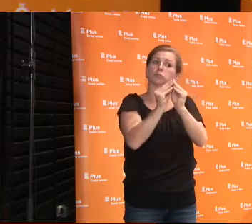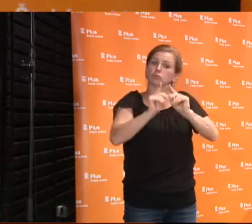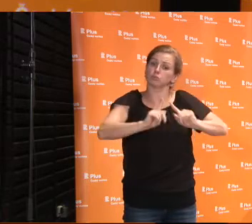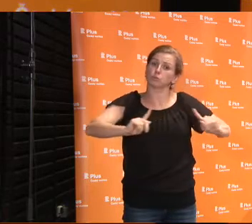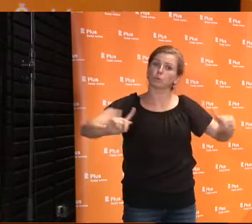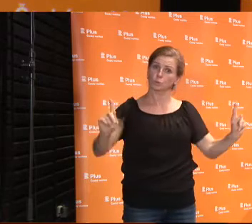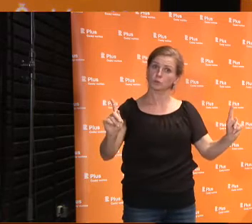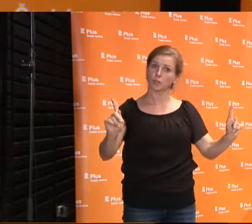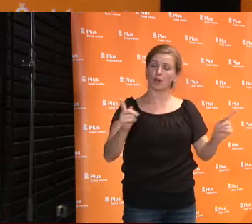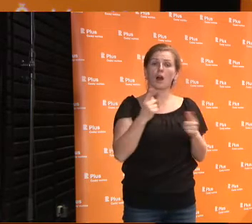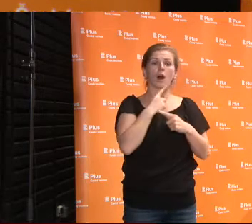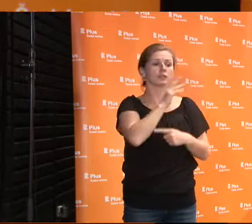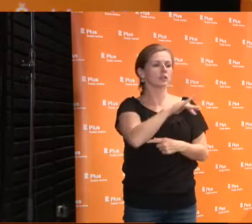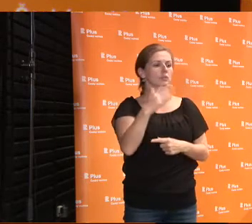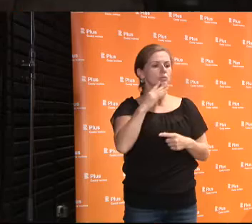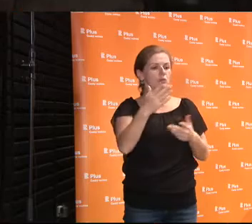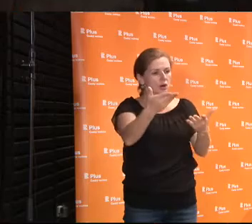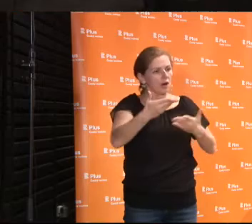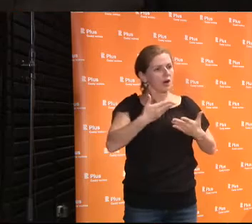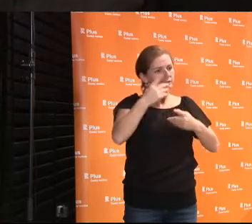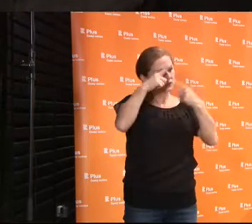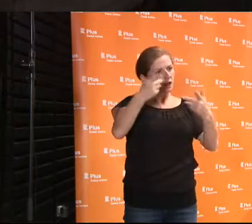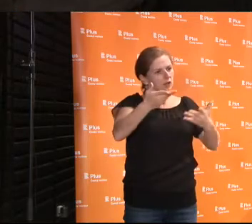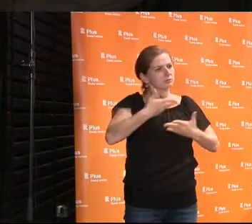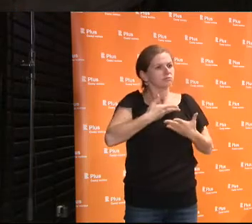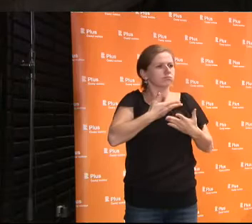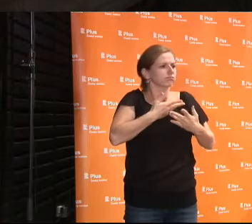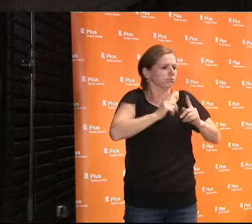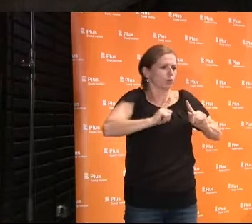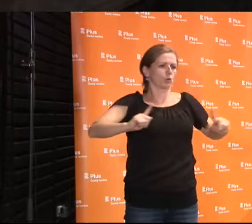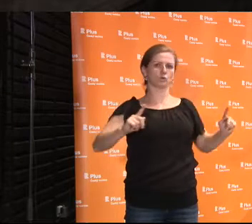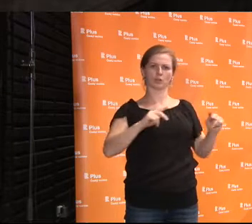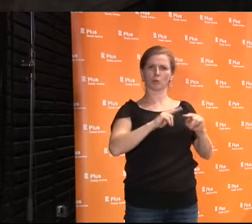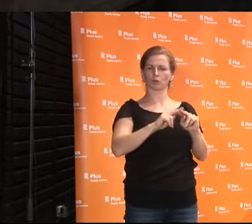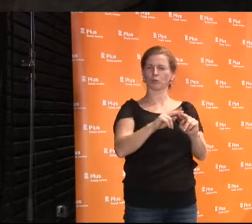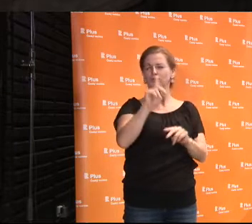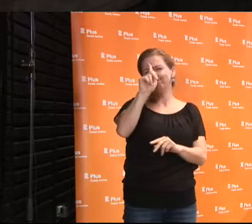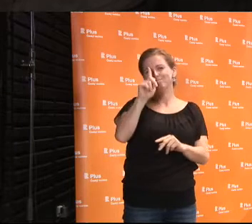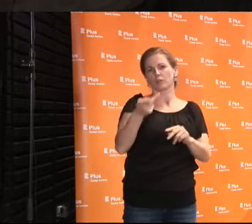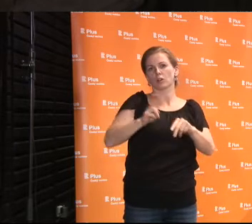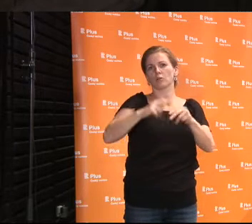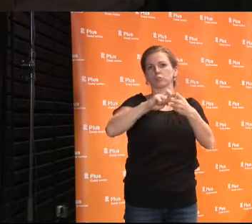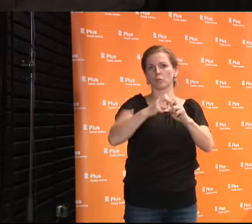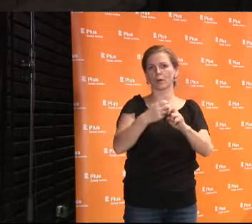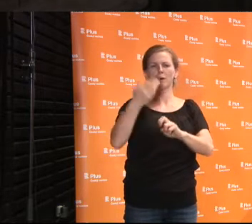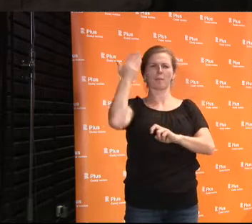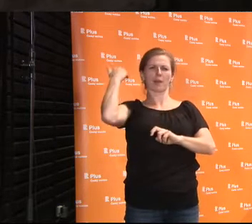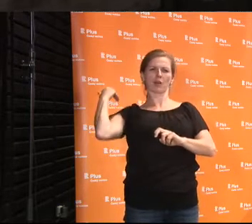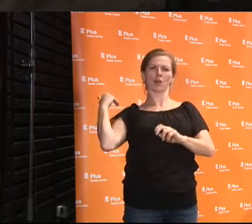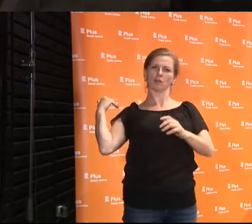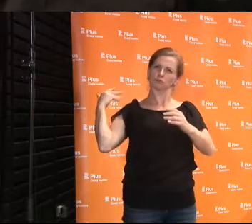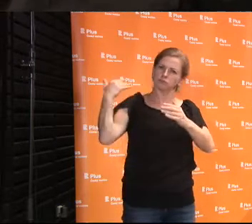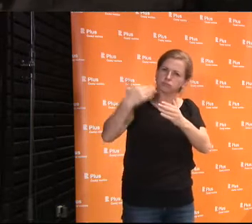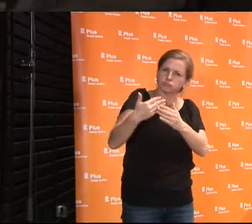nich se děti mohou vzdělávat. Já ten větší problém vidím v tom, se podívám, jak bylo školství konstruováno, k čemu bylo konstruováno, v jaké